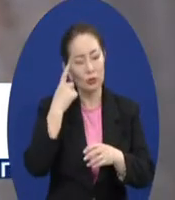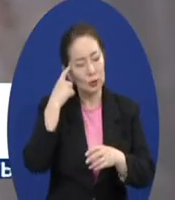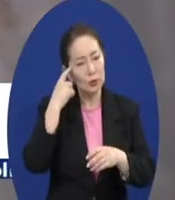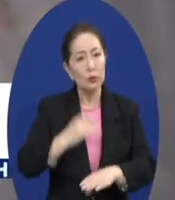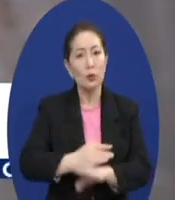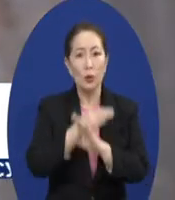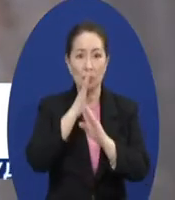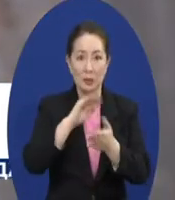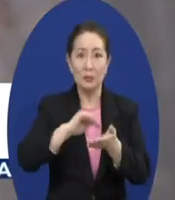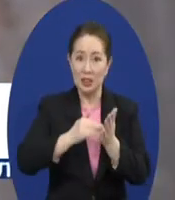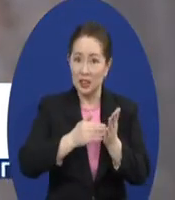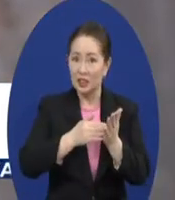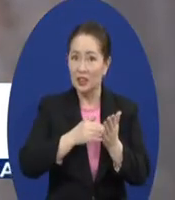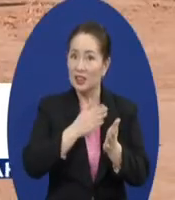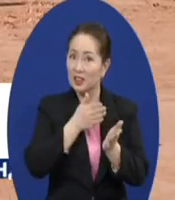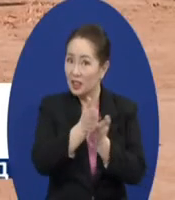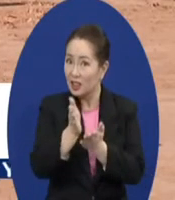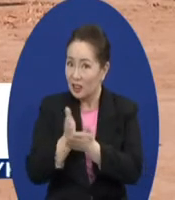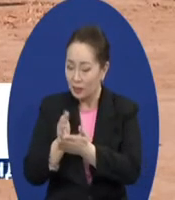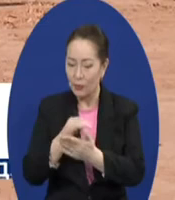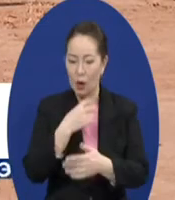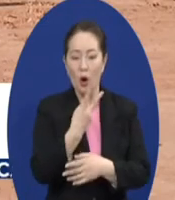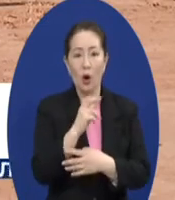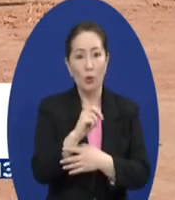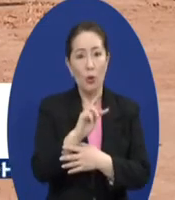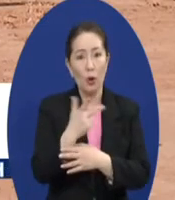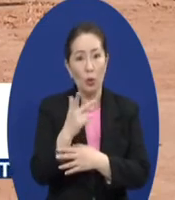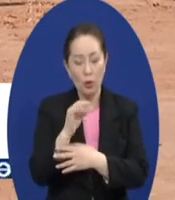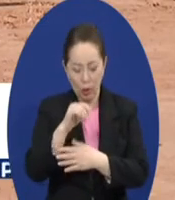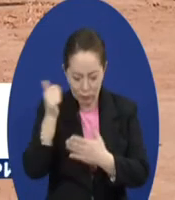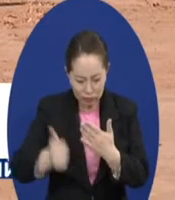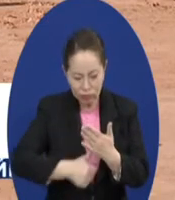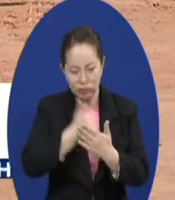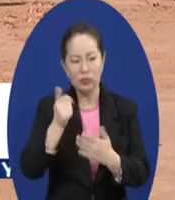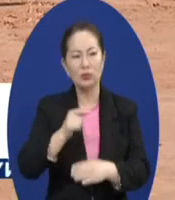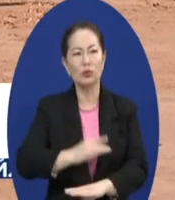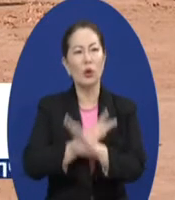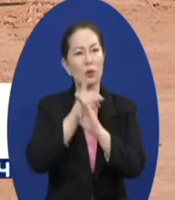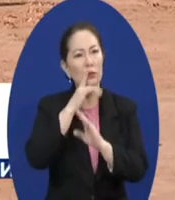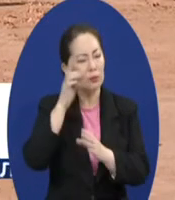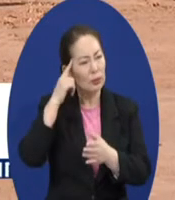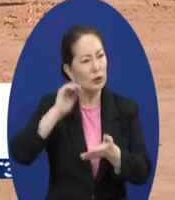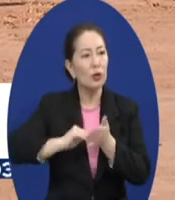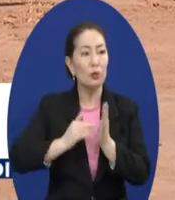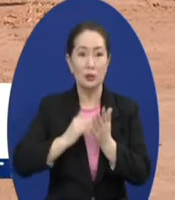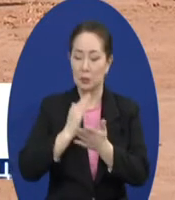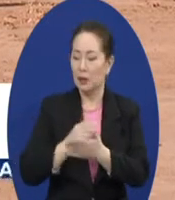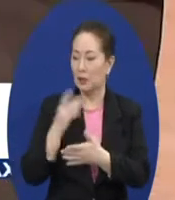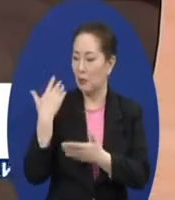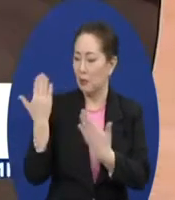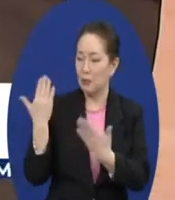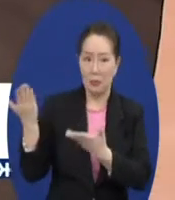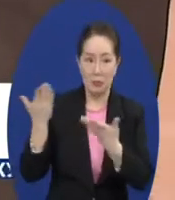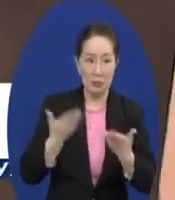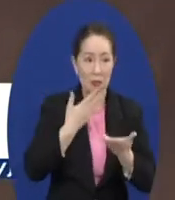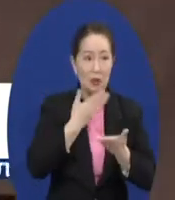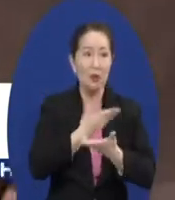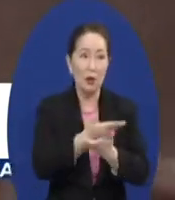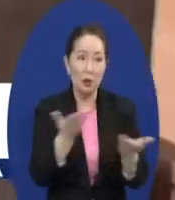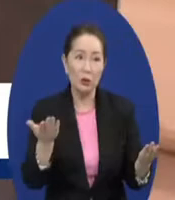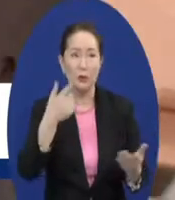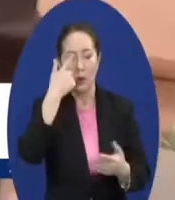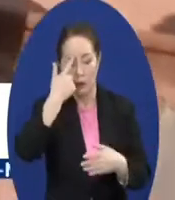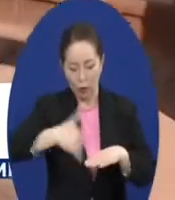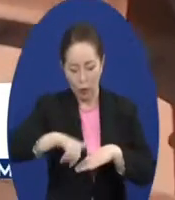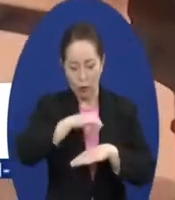За 2023 онд бүрэн одоо ашиглалтанд оруулахаар төлөвлөсөн гэж гүйцэтгэгч талууд мэдгэж байгаа юм. За Монгол